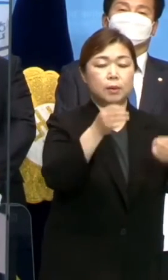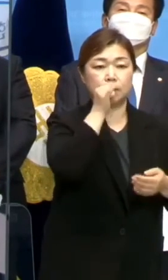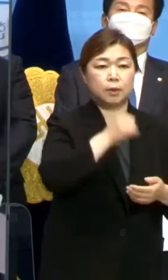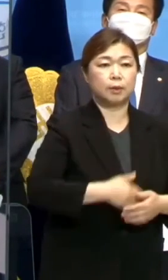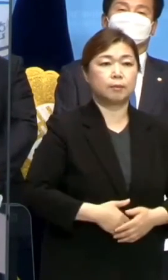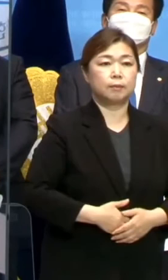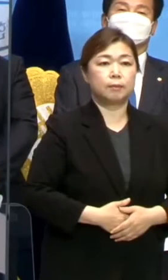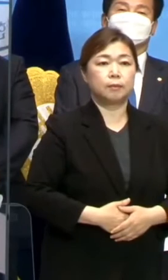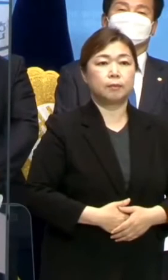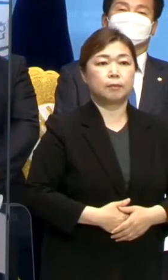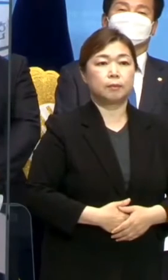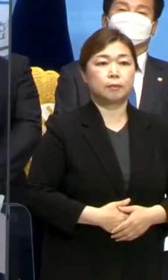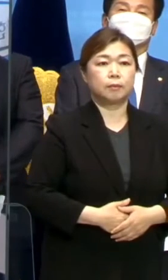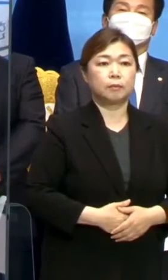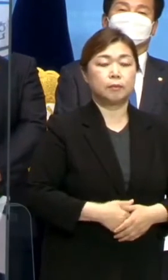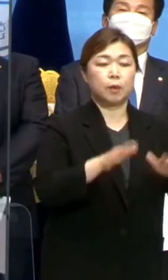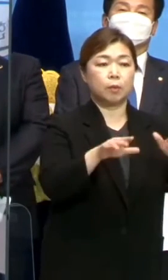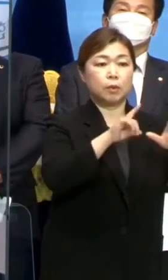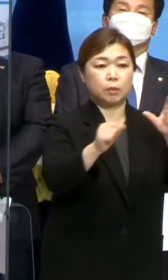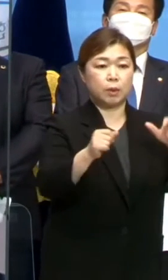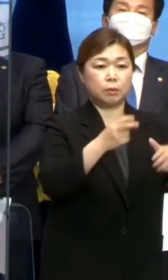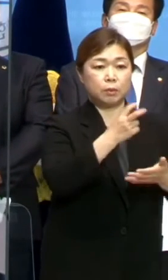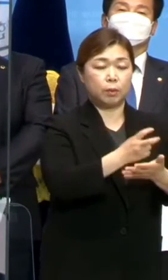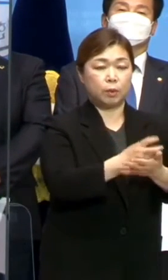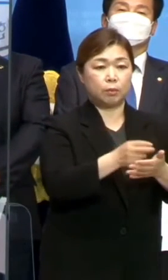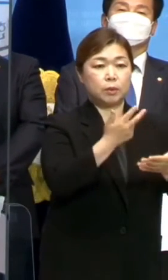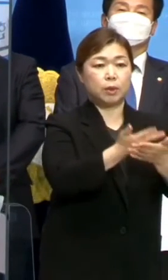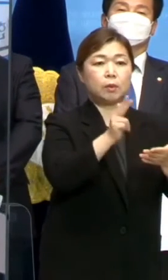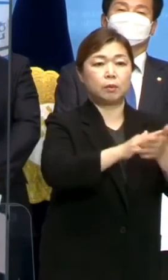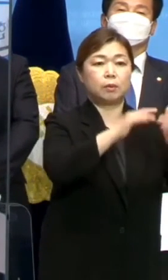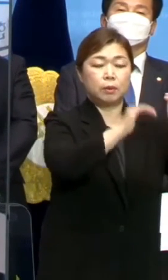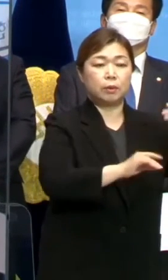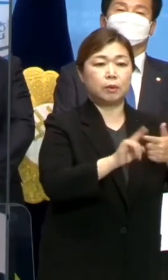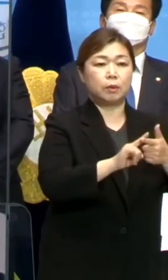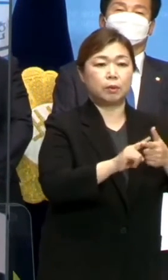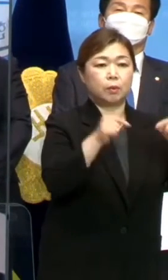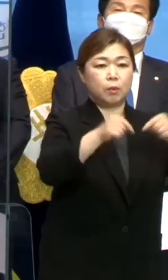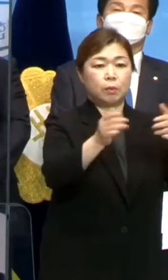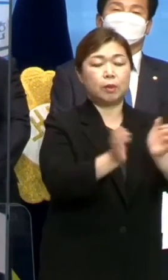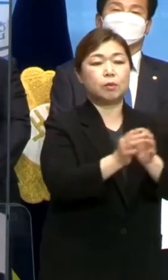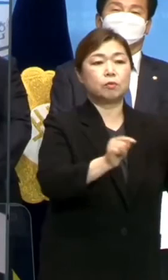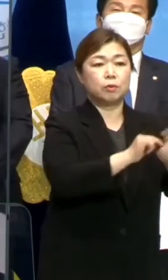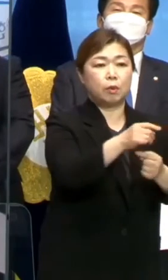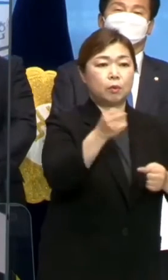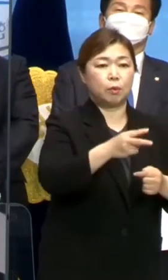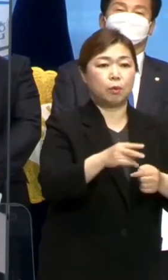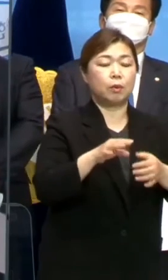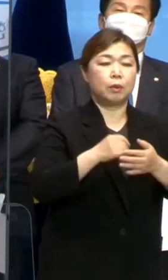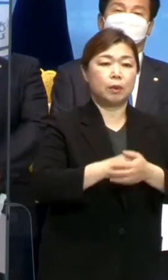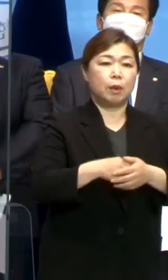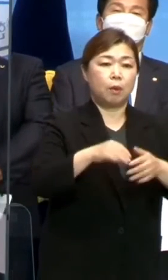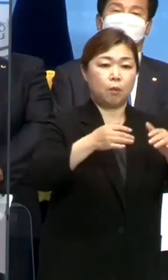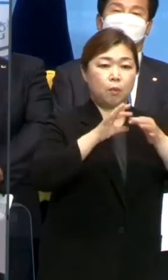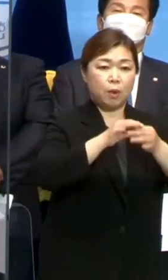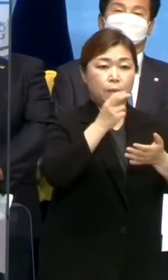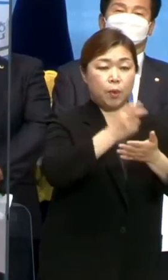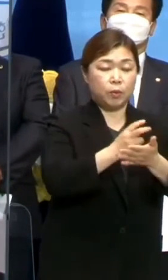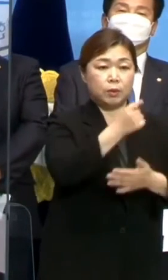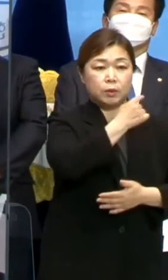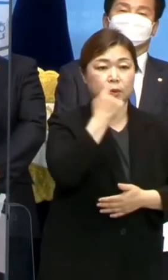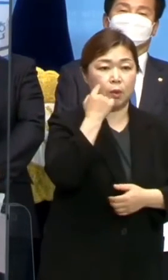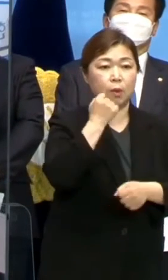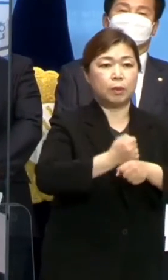현실입니다 이번 기방 예법 제정하는 직 왕후의 교섭단체 운영과 관 관한 법률과